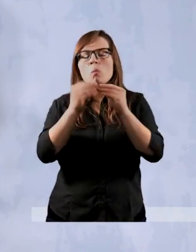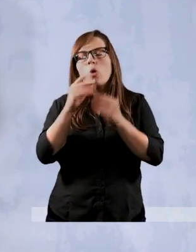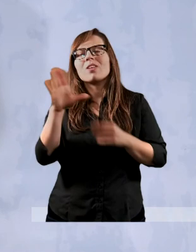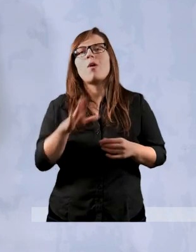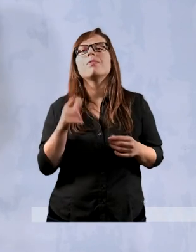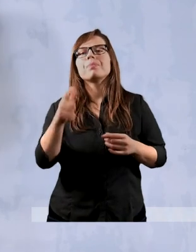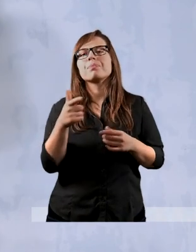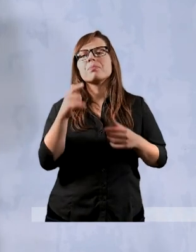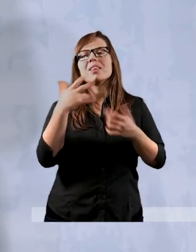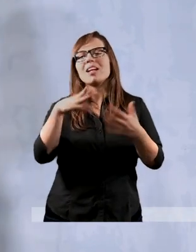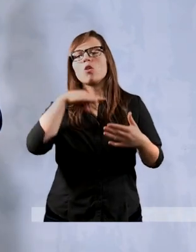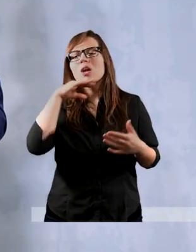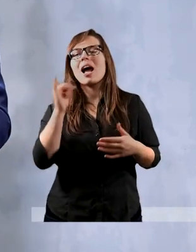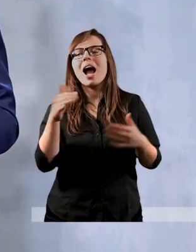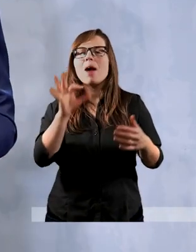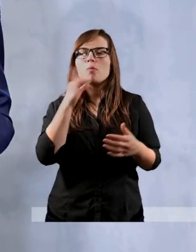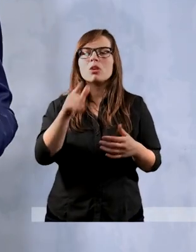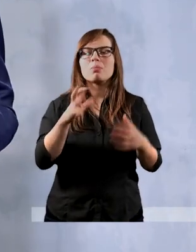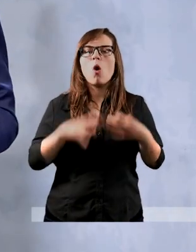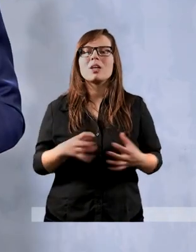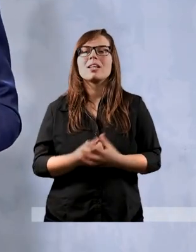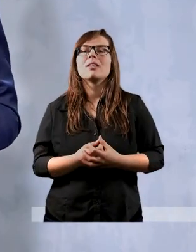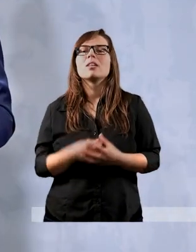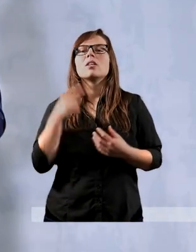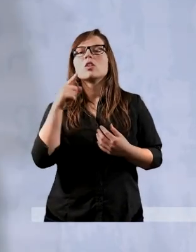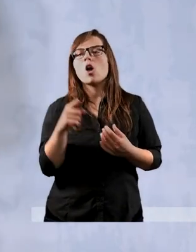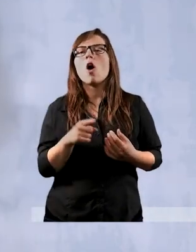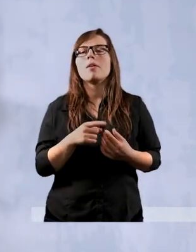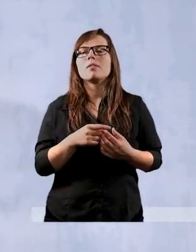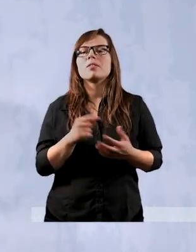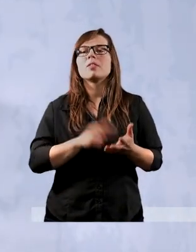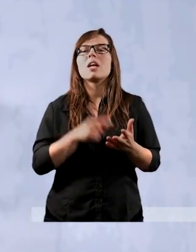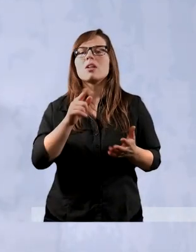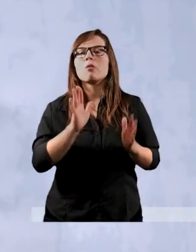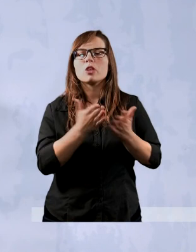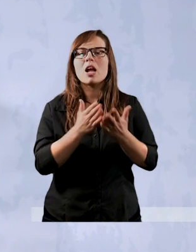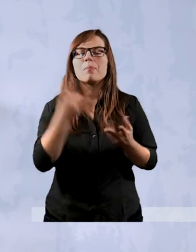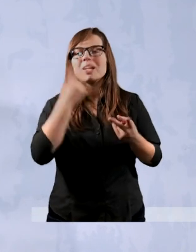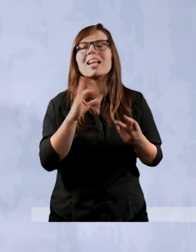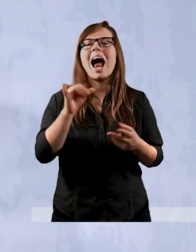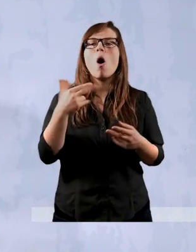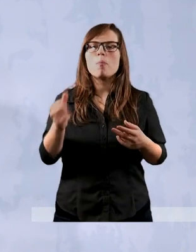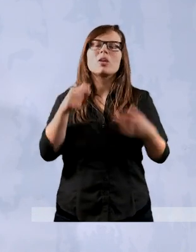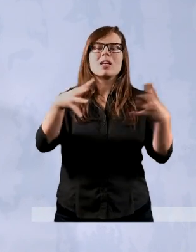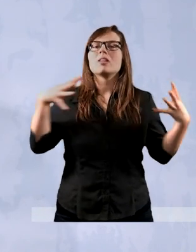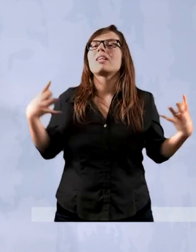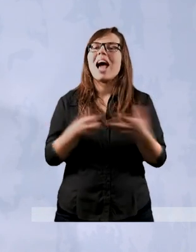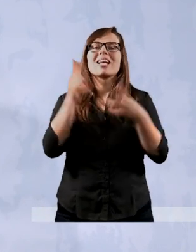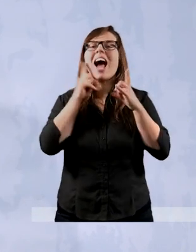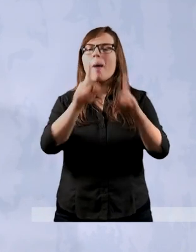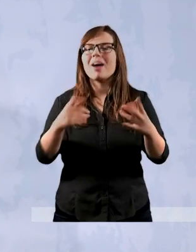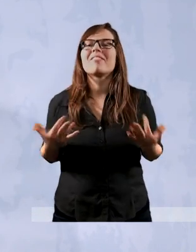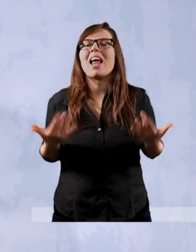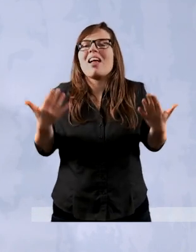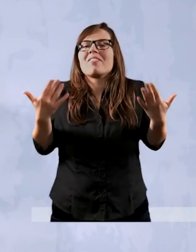jak zbójca i niedostatek jak mąż zbrojny. Każdy, kto przeczyta Księgę Salomona, to znajdzie naprawdę wiele,